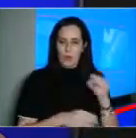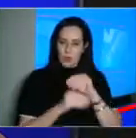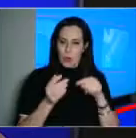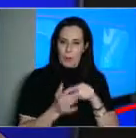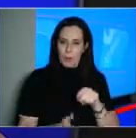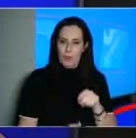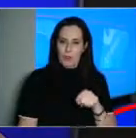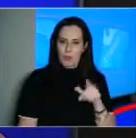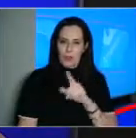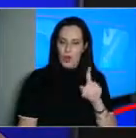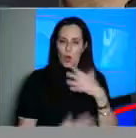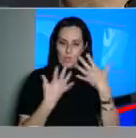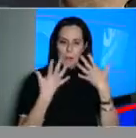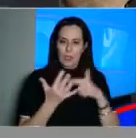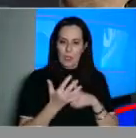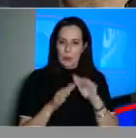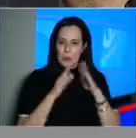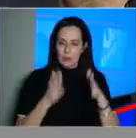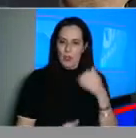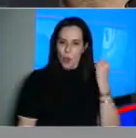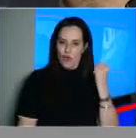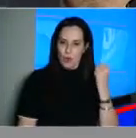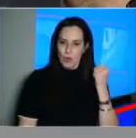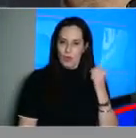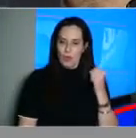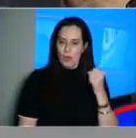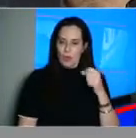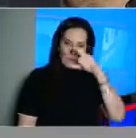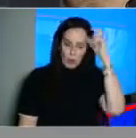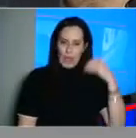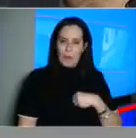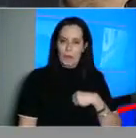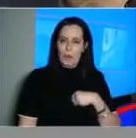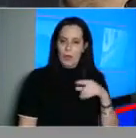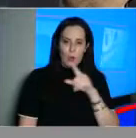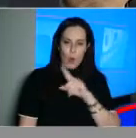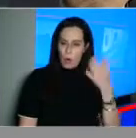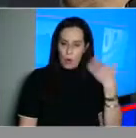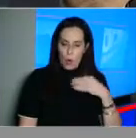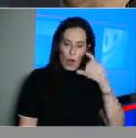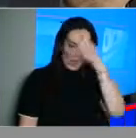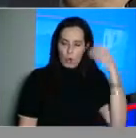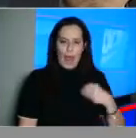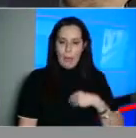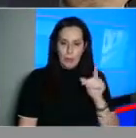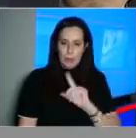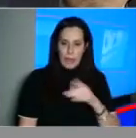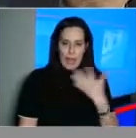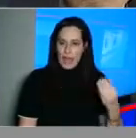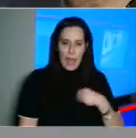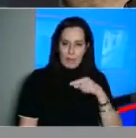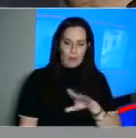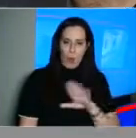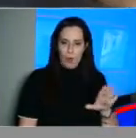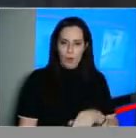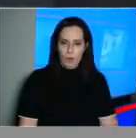בזה. לא מספר סיפור של ממסד נוקשה והחיות רחומות. הם לא היו רחומות. זה מדהים מה שקורה,